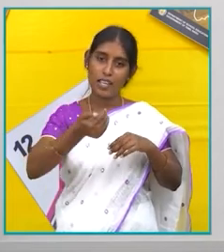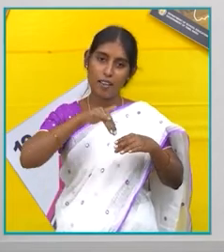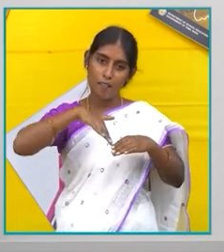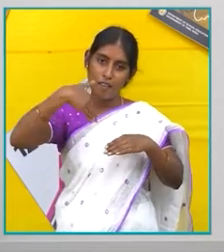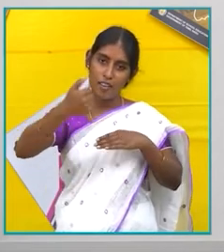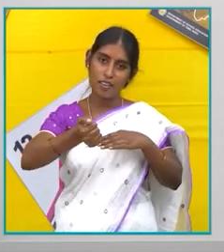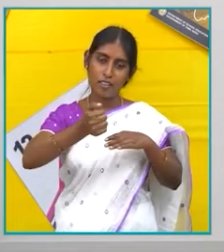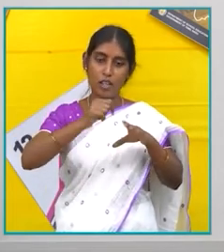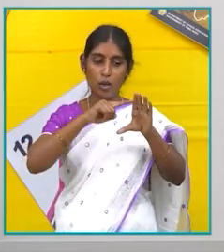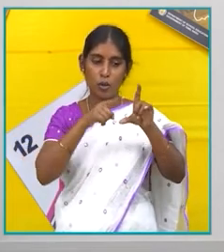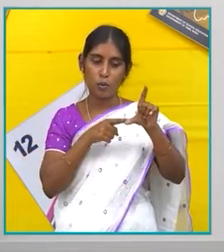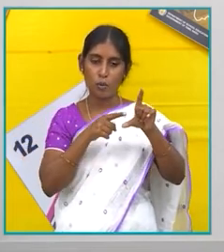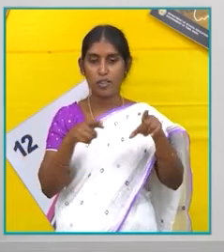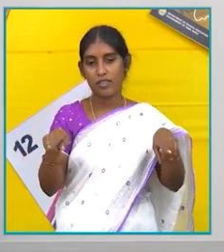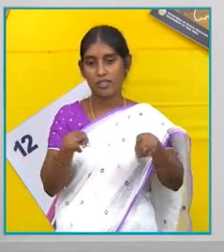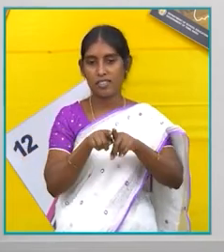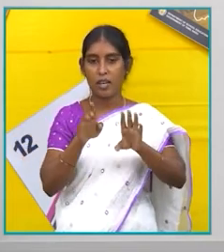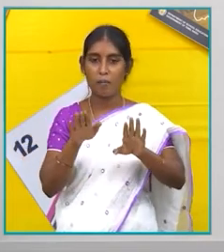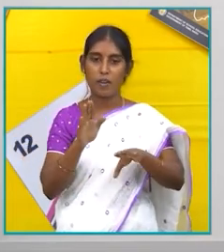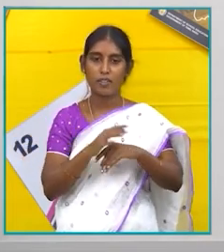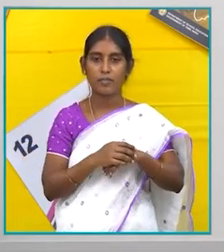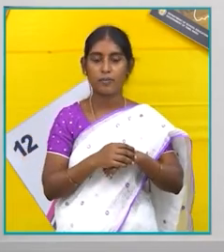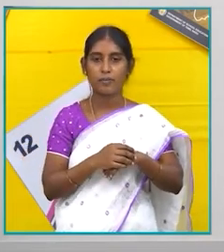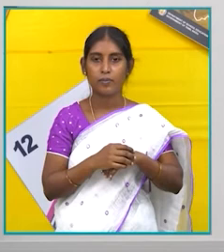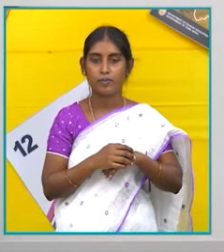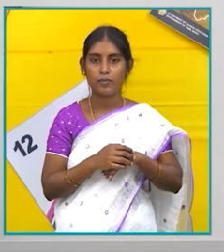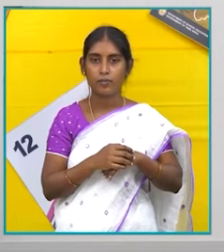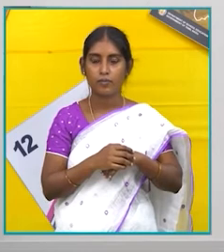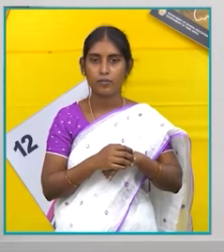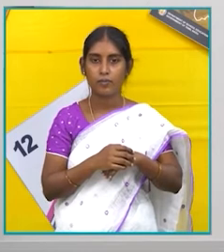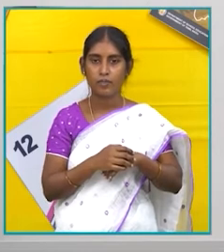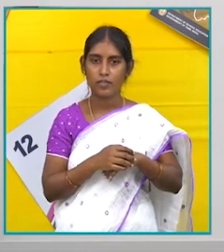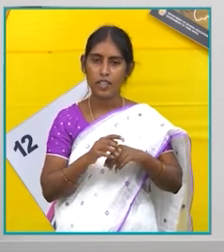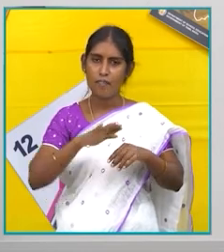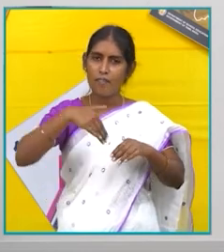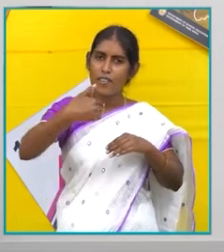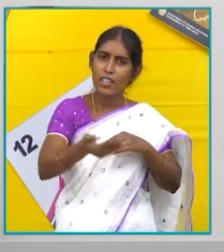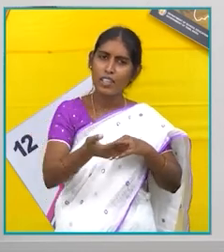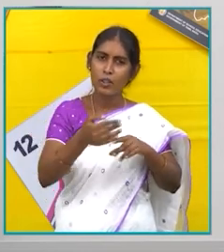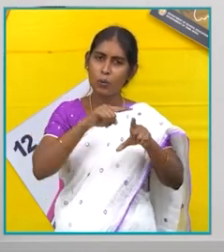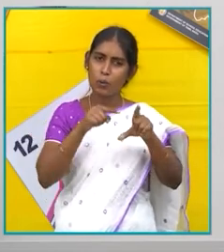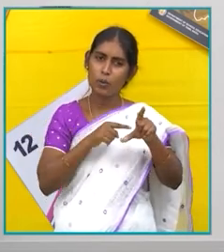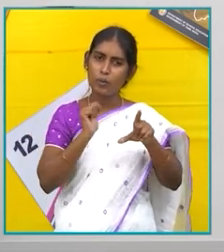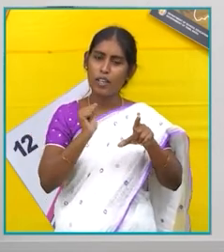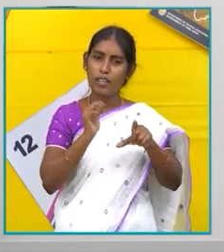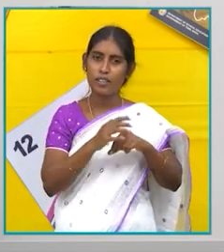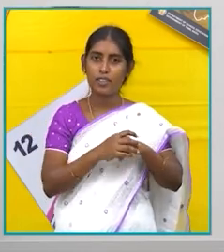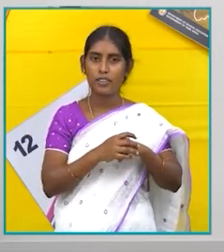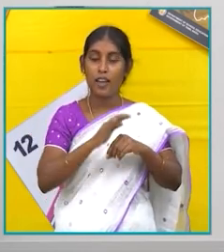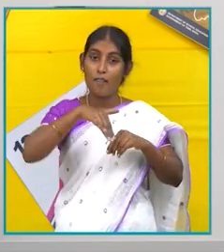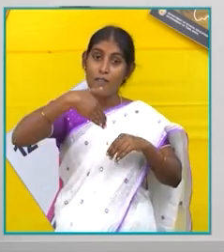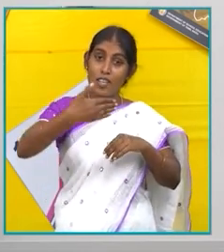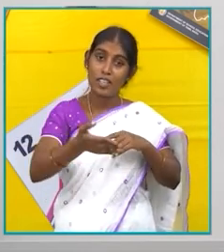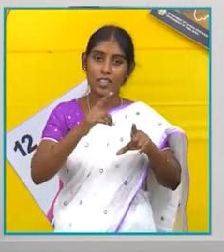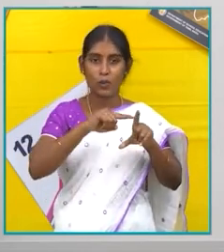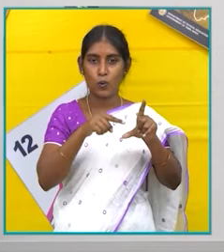வெளிக்கோணங்கள் அதுவும் எப்படி இருக்கும் அப்படின்னு பார்த்தீங்கன்னா, அதுவும் சமமாக இருக்கும். ஸோ வெளிக்கோணங்கள் அப்படின்னா நம்ம என்ன பண்ணணும்? வெளியில்